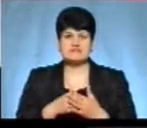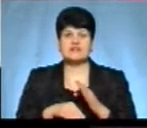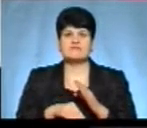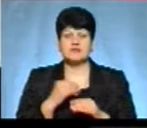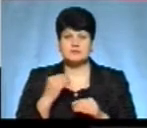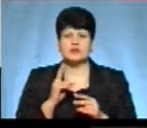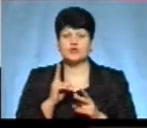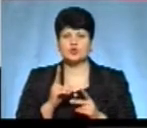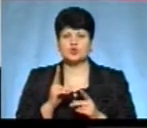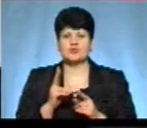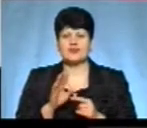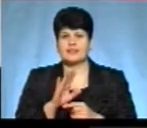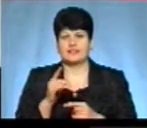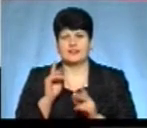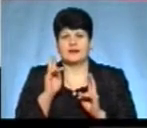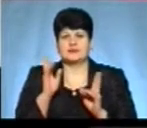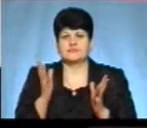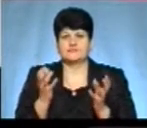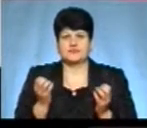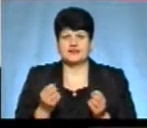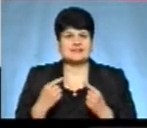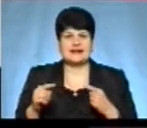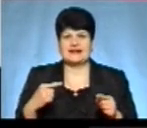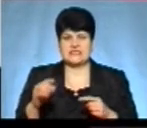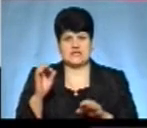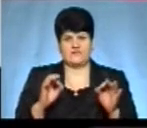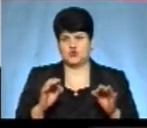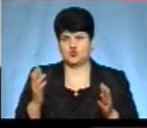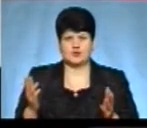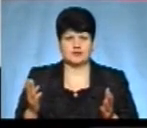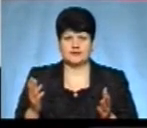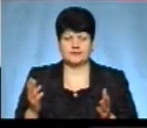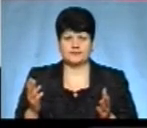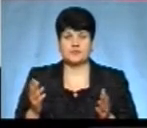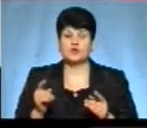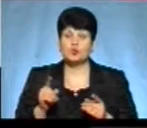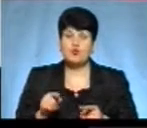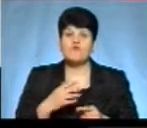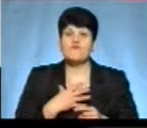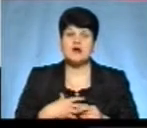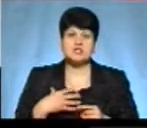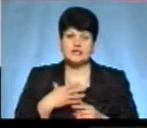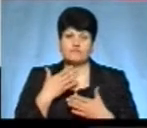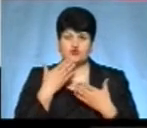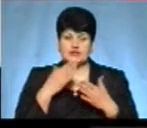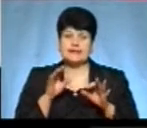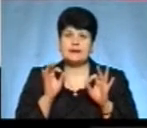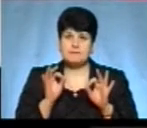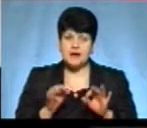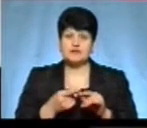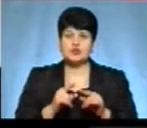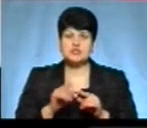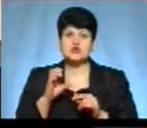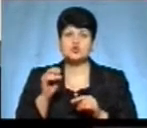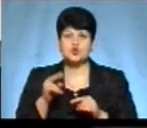хто, наприклад, не визначилися, так? Тому що це є зовсім різні відсотки. Так? І тому важливо читати правильно ці